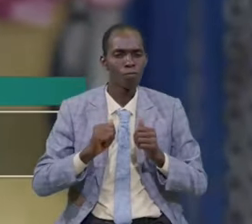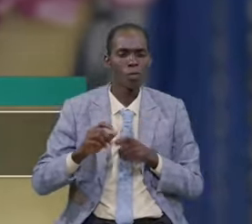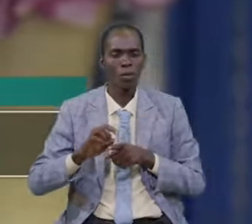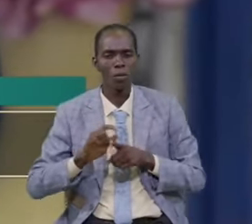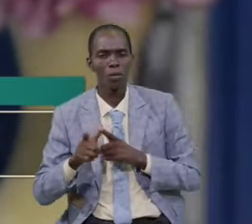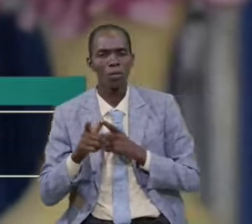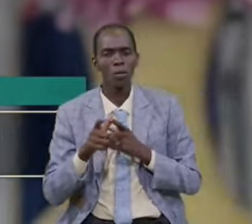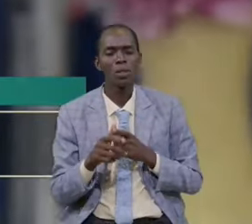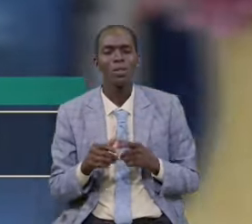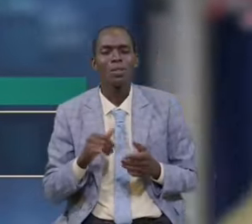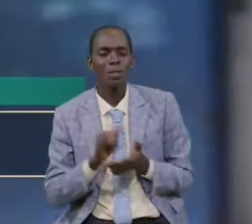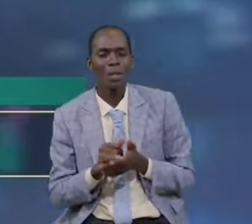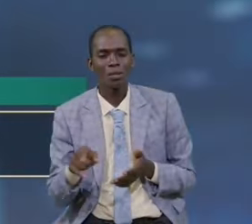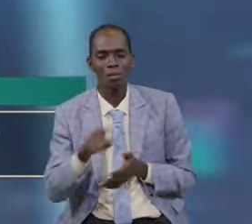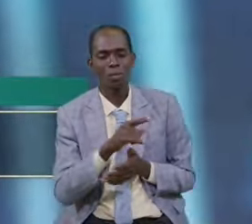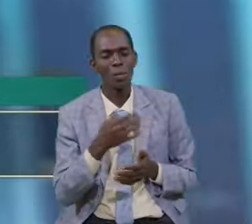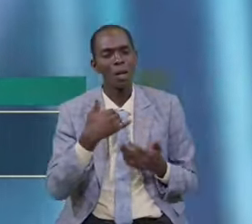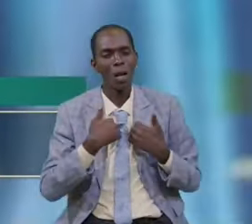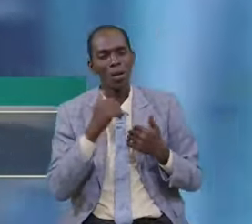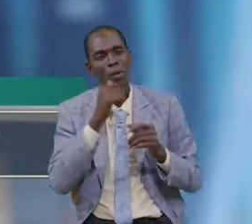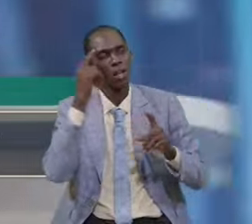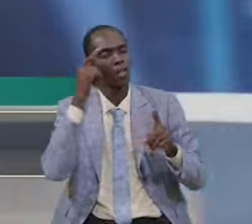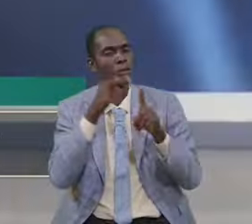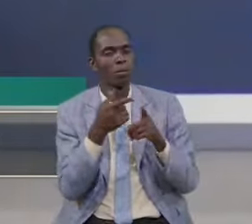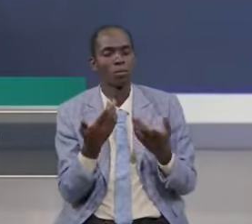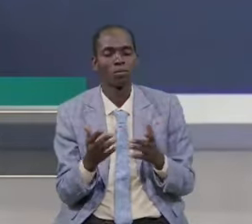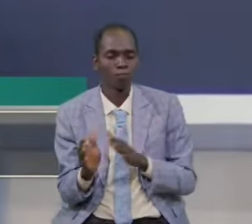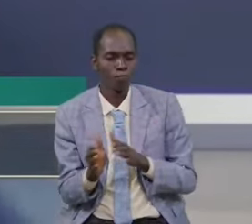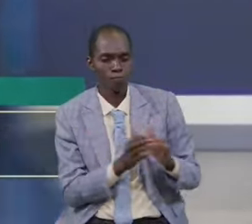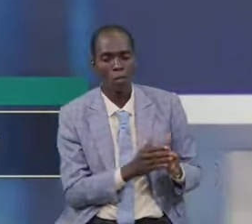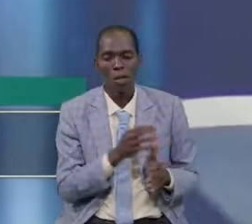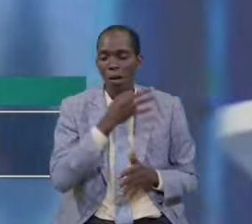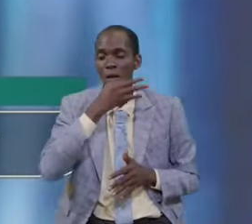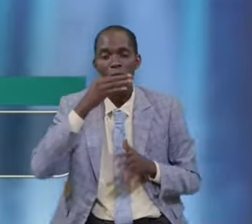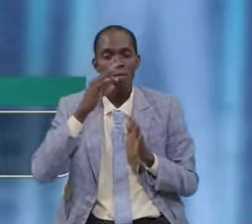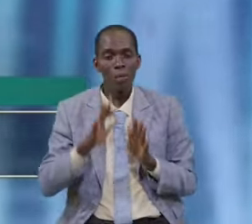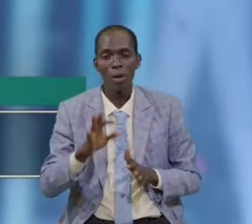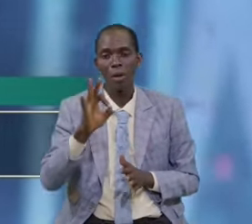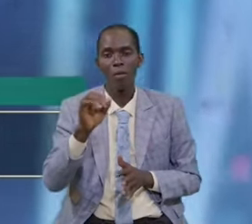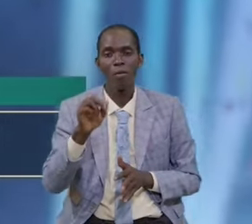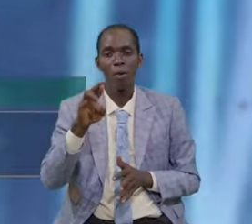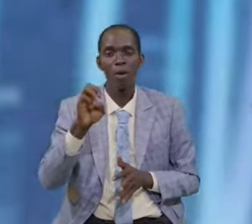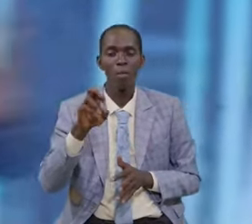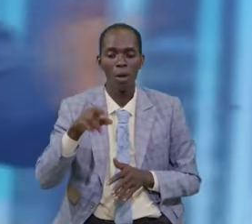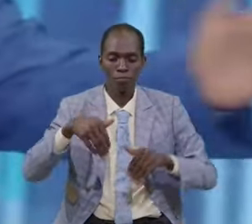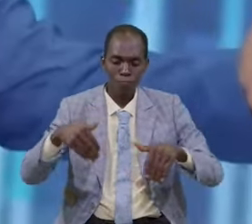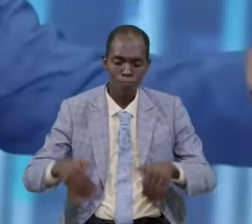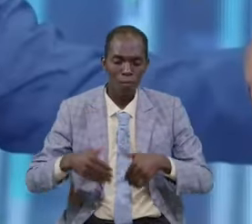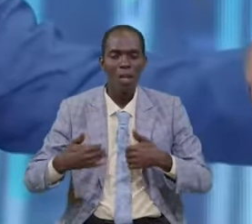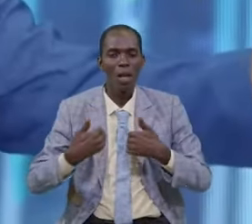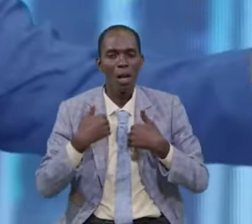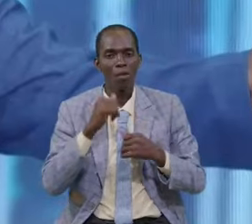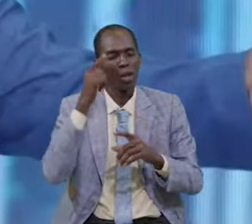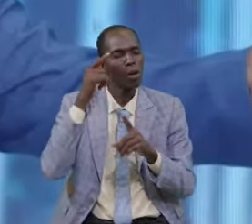but. Pourquoi? Le cultivateur a un but. Au moment de la moisson, je veux